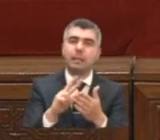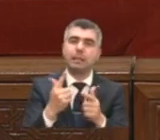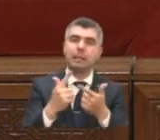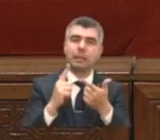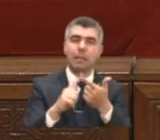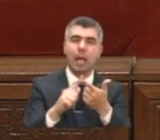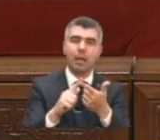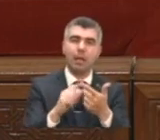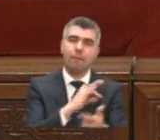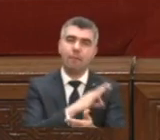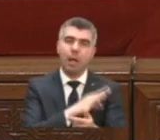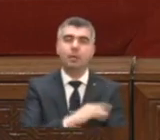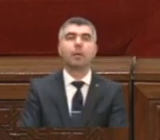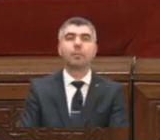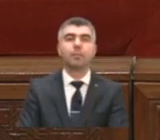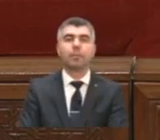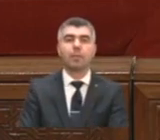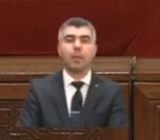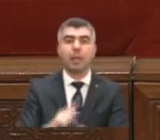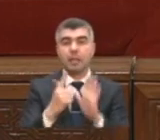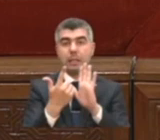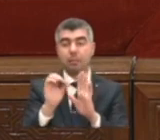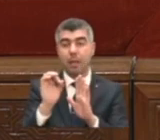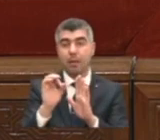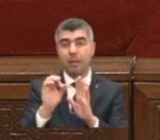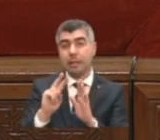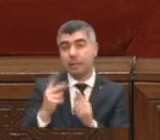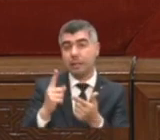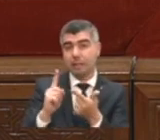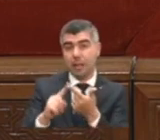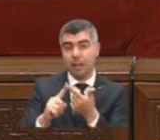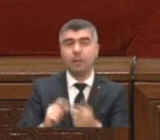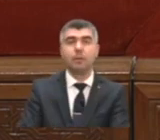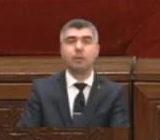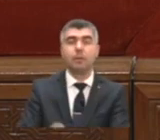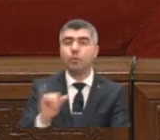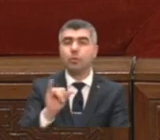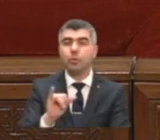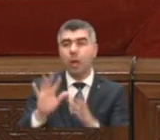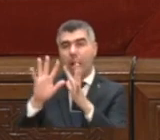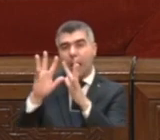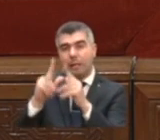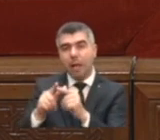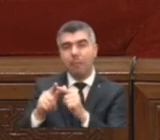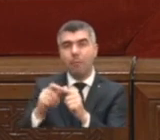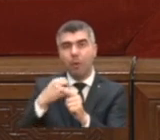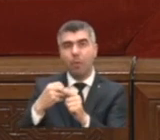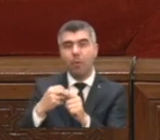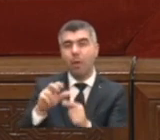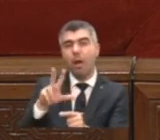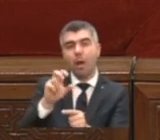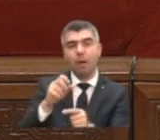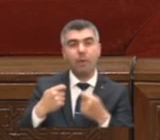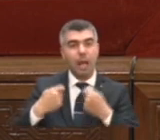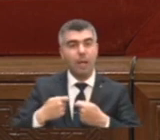الله. واللي قلت لكم تتمثل 70%. الحاجه الثانيه خصنا نضبطوا الاحصاء، وانتم تتعرفوا خاصه رؤساء الجامعات